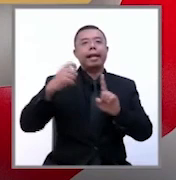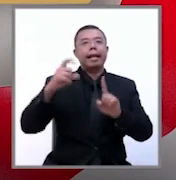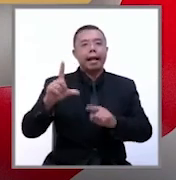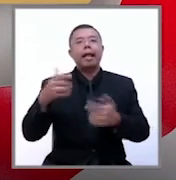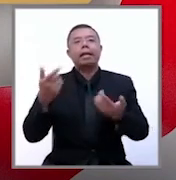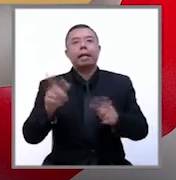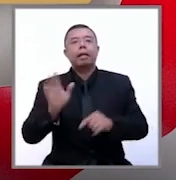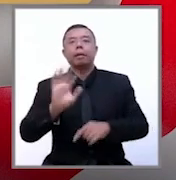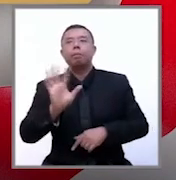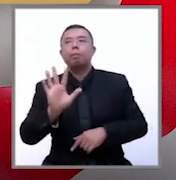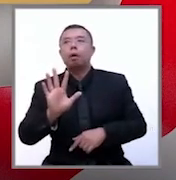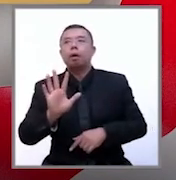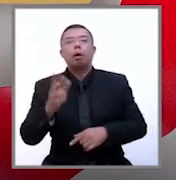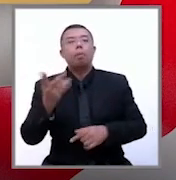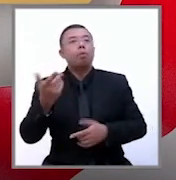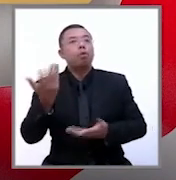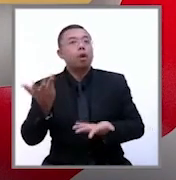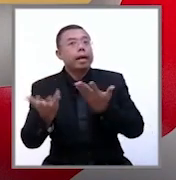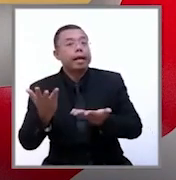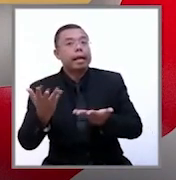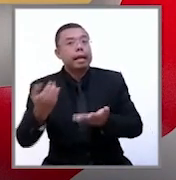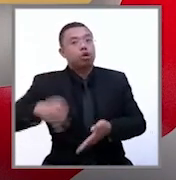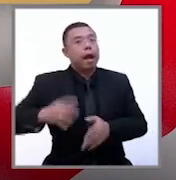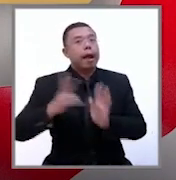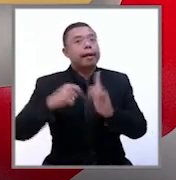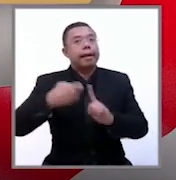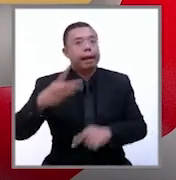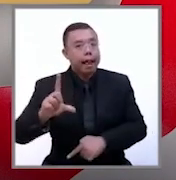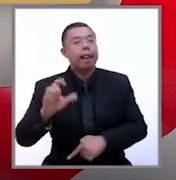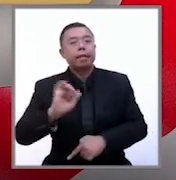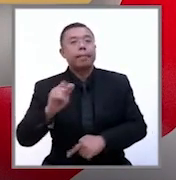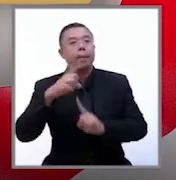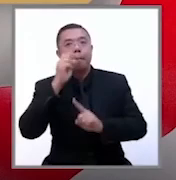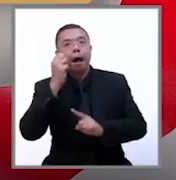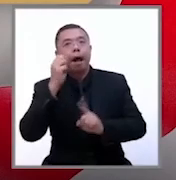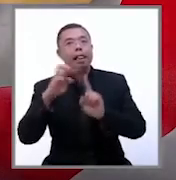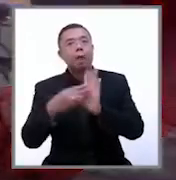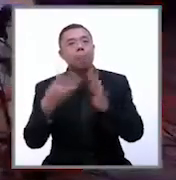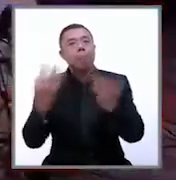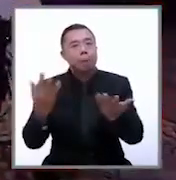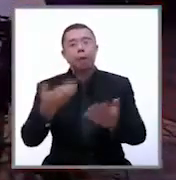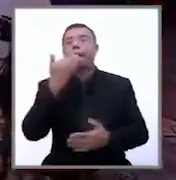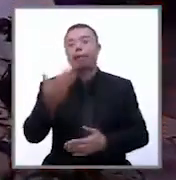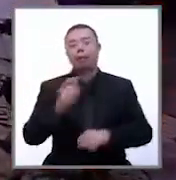maksud apakah Gus Muhaimin juga anti nikelis Terima kasih